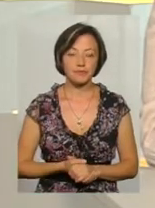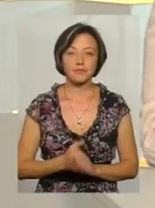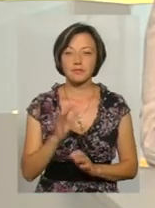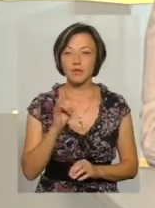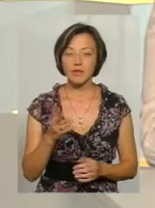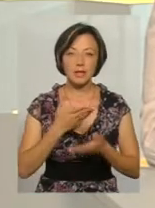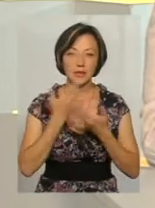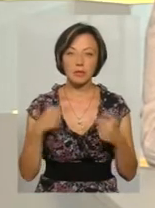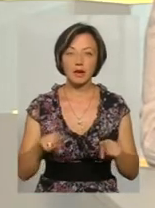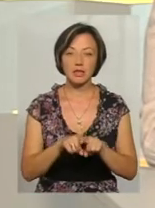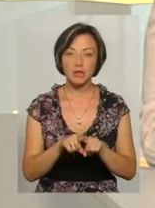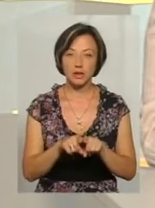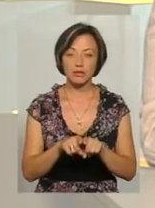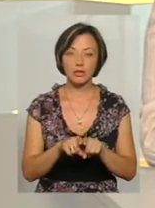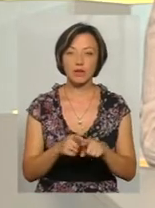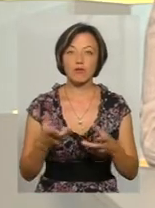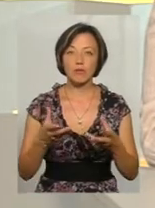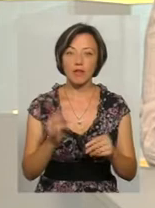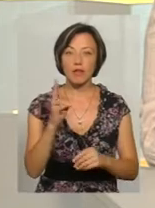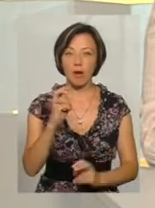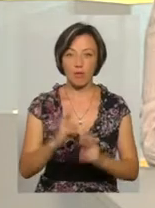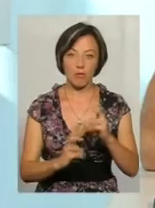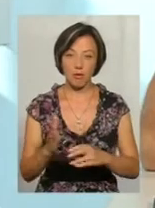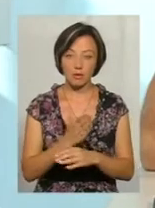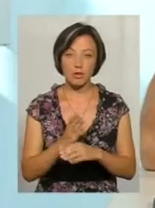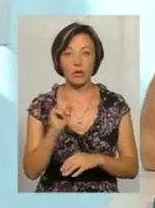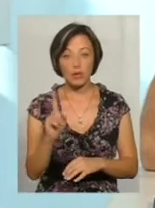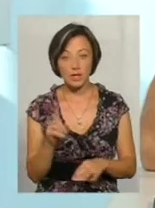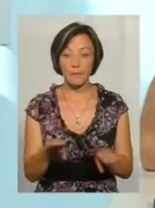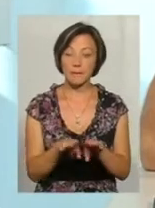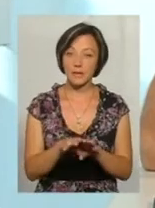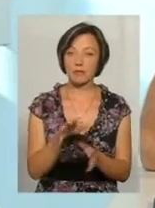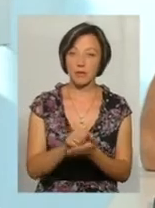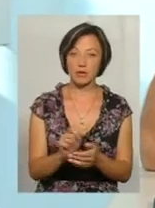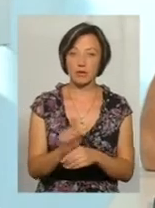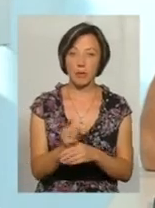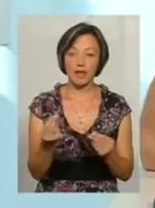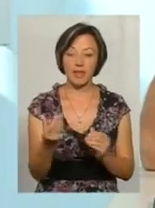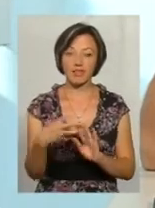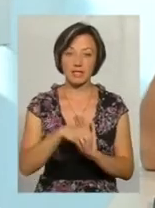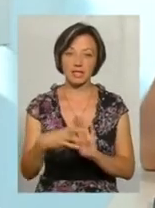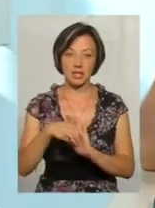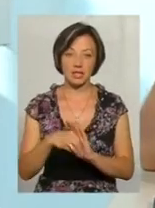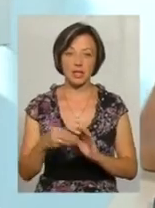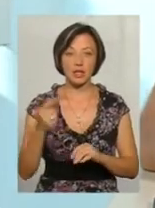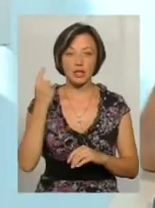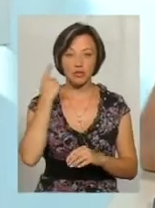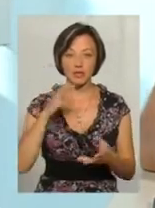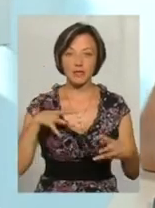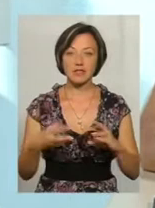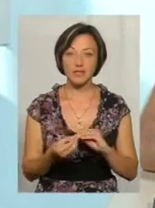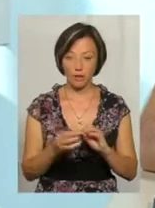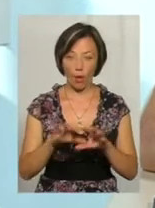має також майже не має впливу на промисловість. Хоча міг би, якби він займався нормальними інвестиціями. Я вичув звіт пана